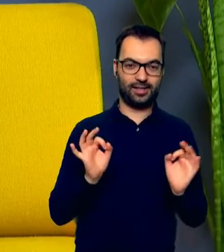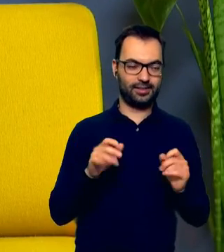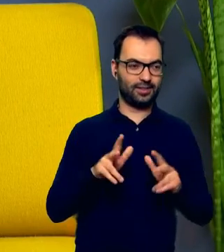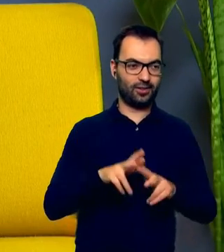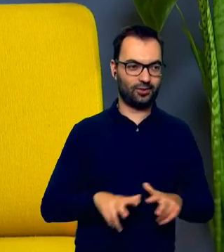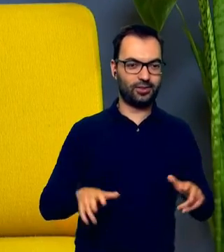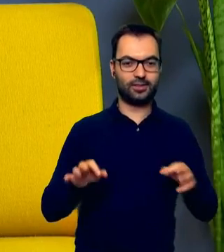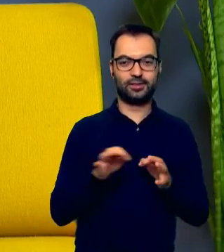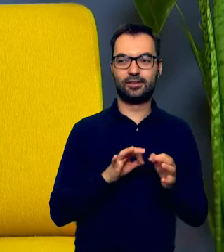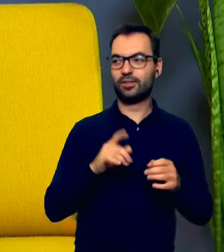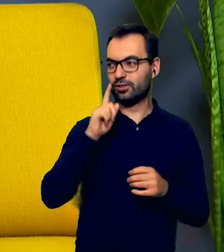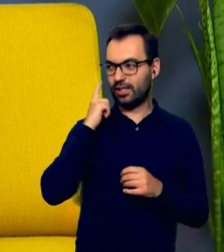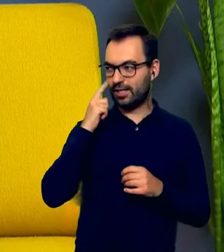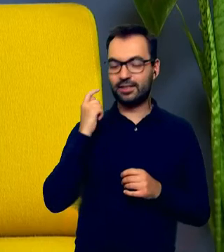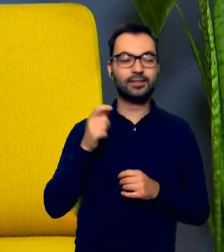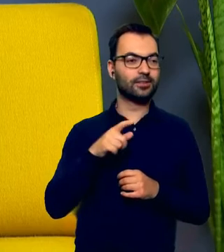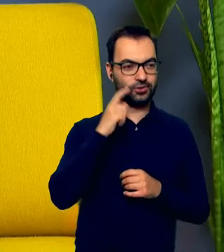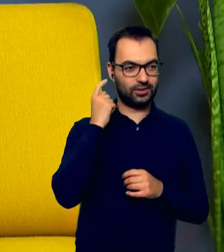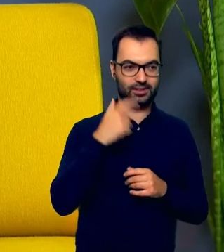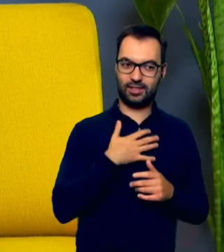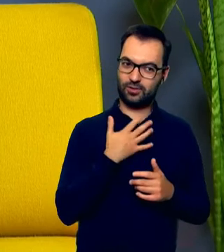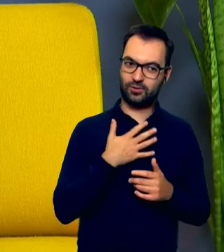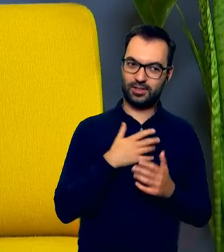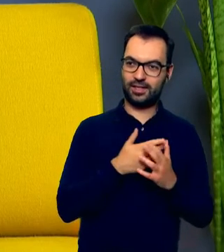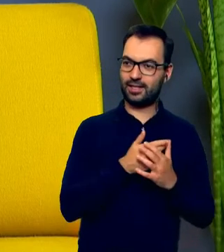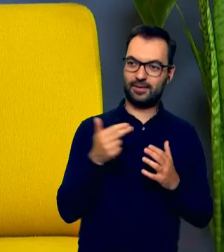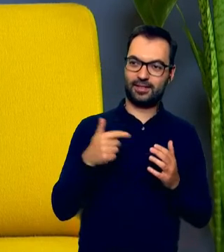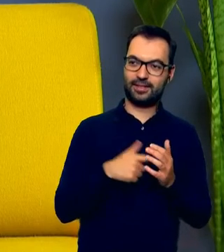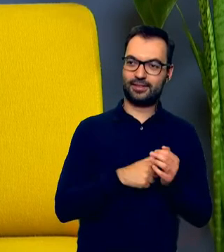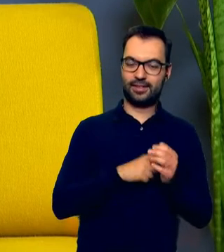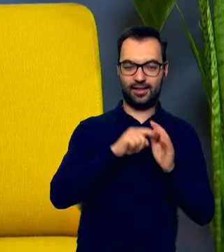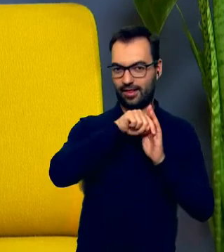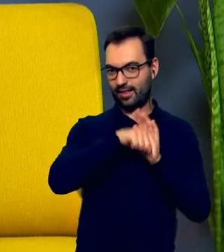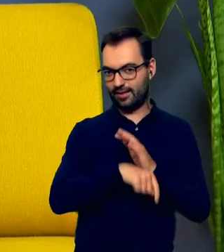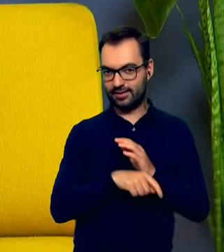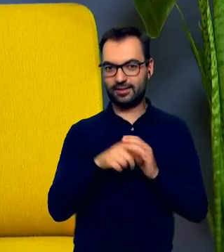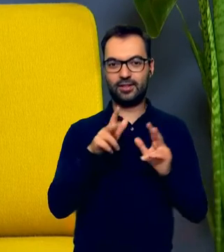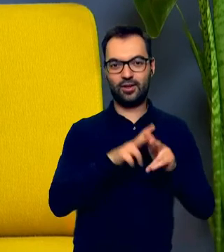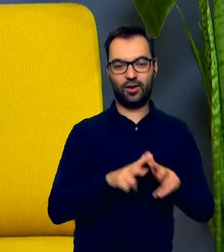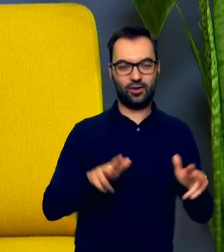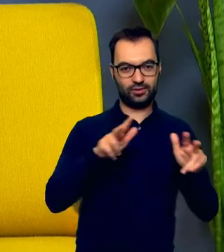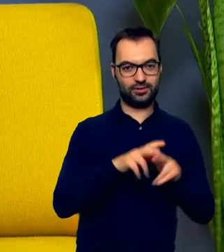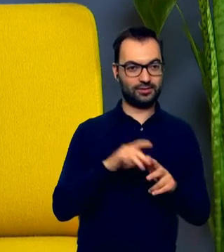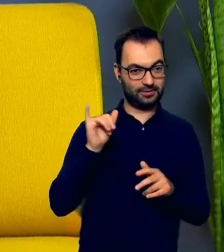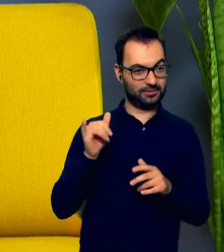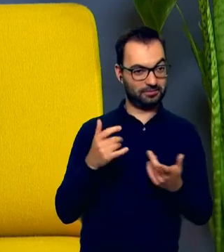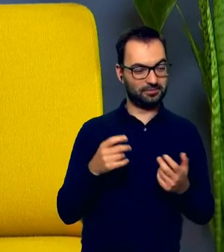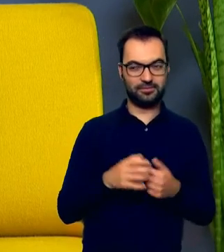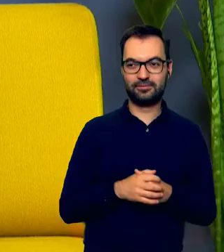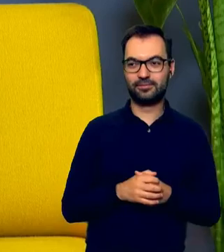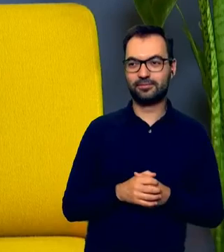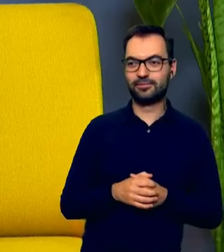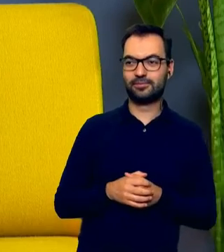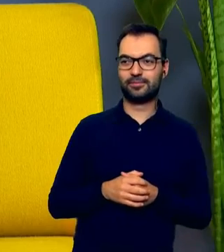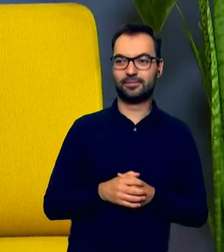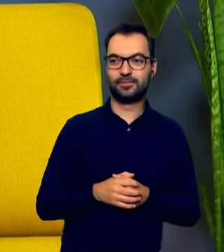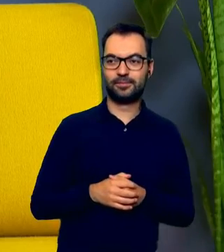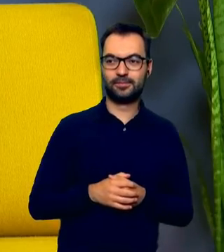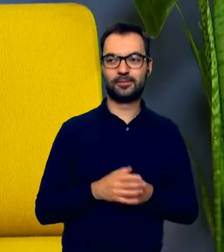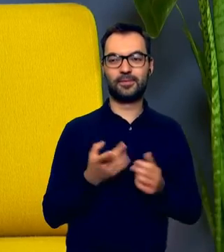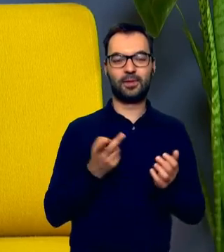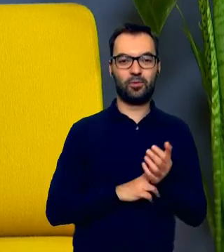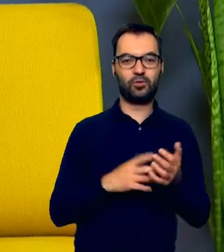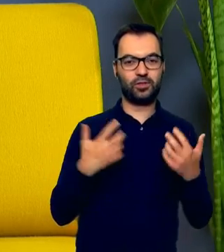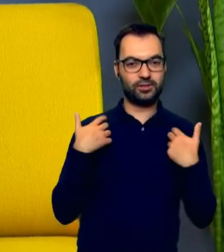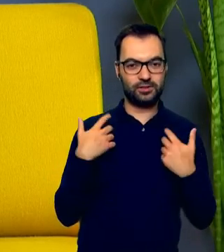rodziny. Mówisz o moim dziadku? Tak, nie poczułaś, Władku? Że to jest temat na to, żeby tam zgłębić sagę rodu Grzebałkowskich?